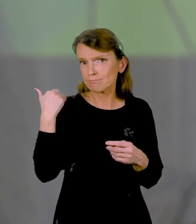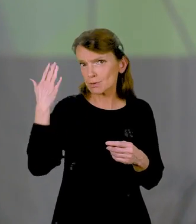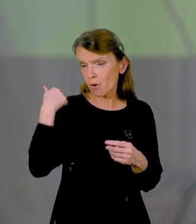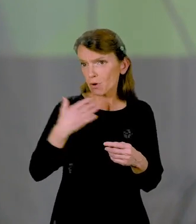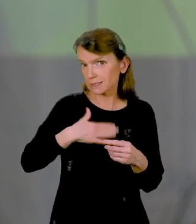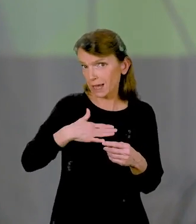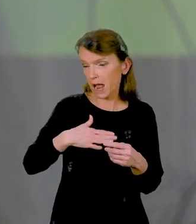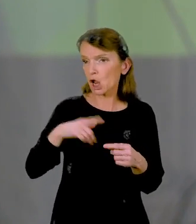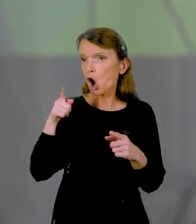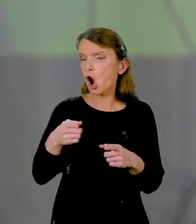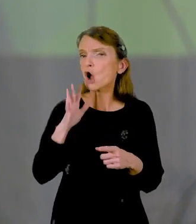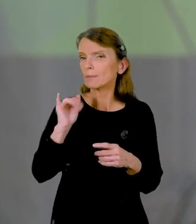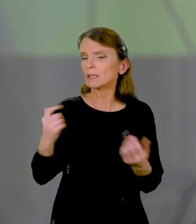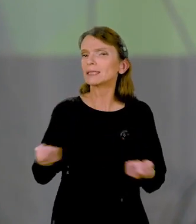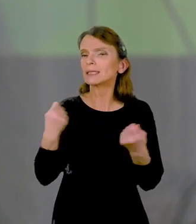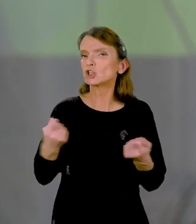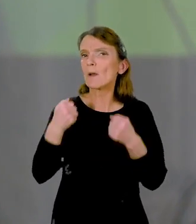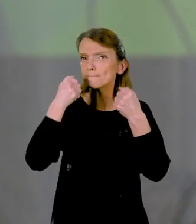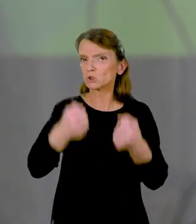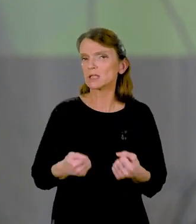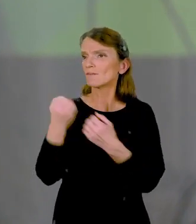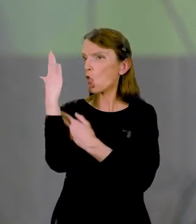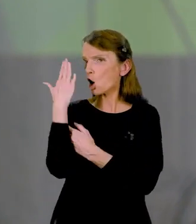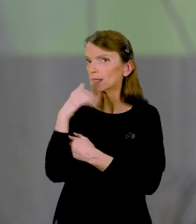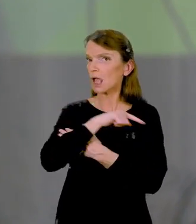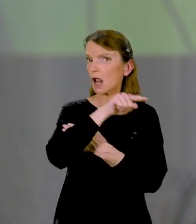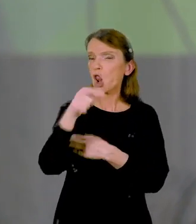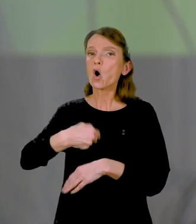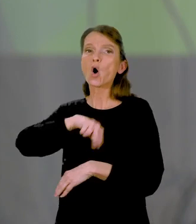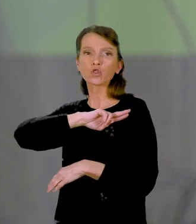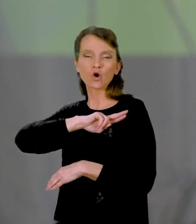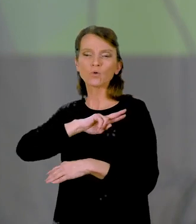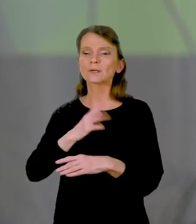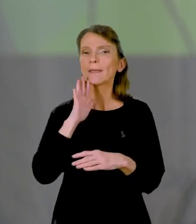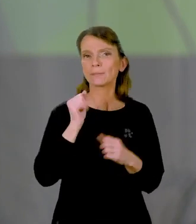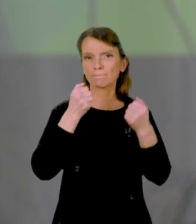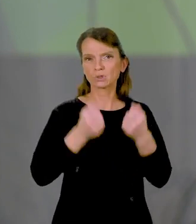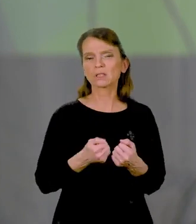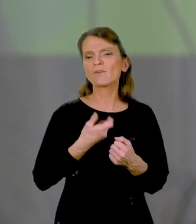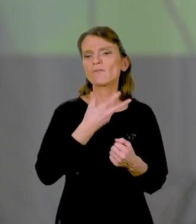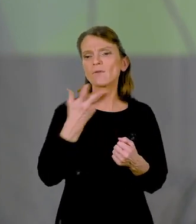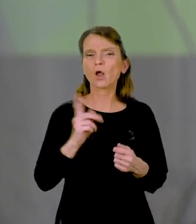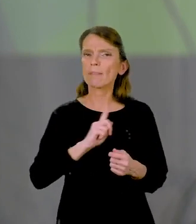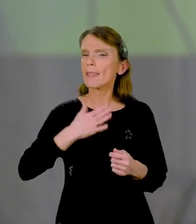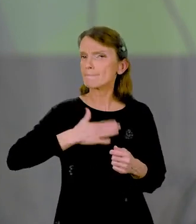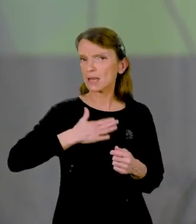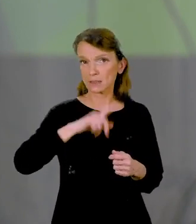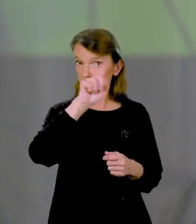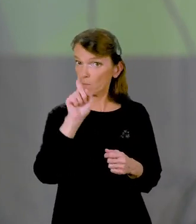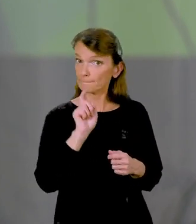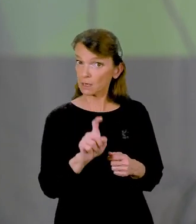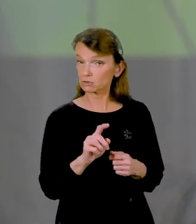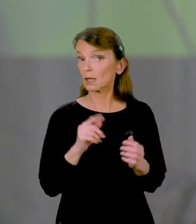saj bi kaj hitro nastavili ogledalo številnim odgovornim, postavili vrsto neprijetnih vprašanj in